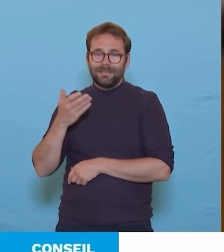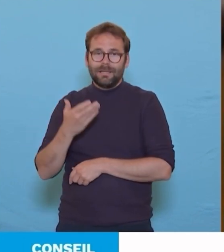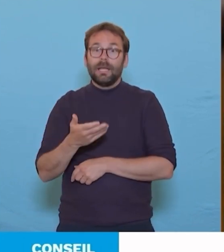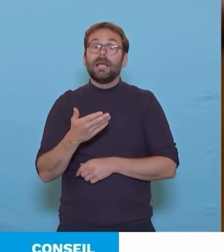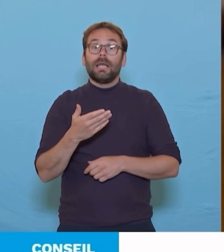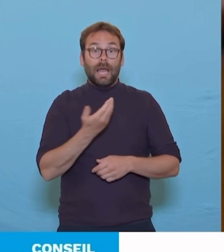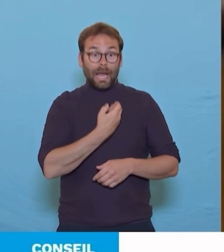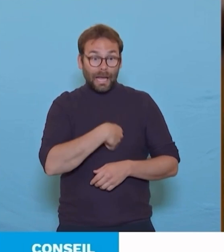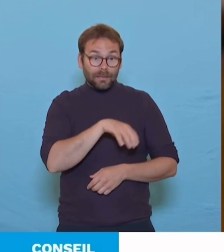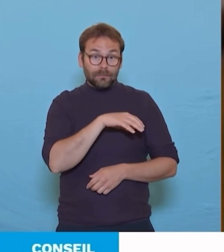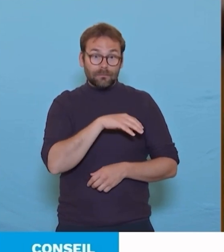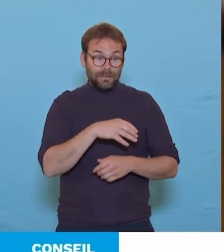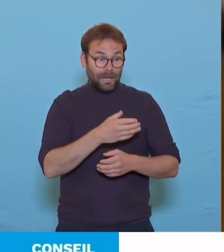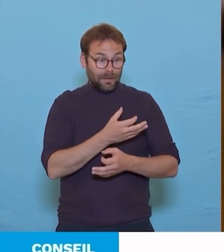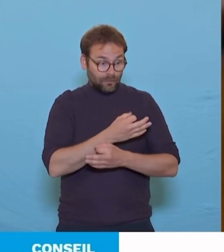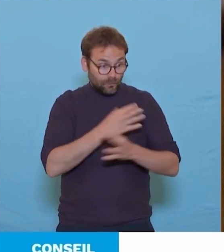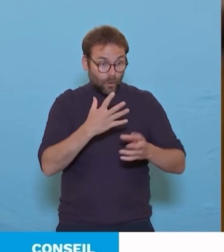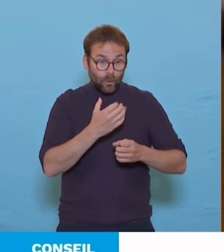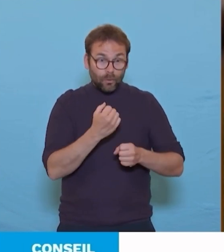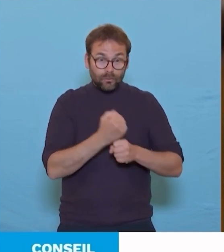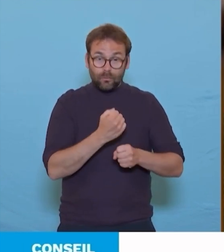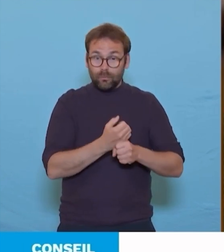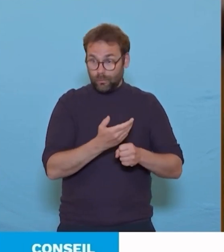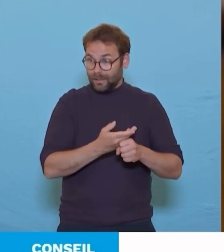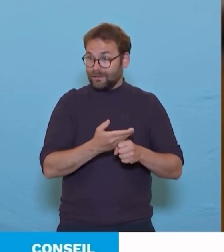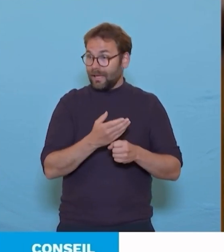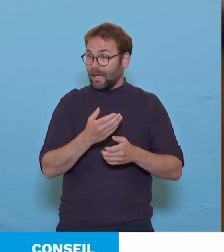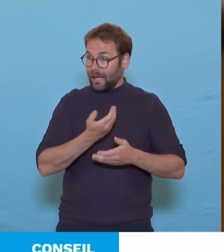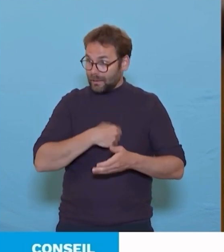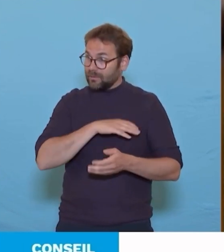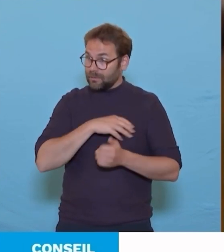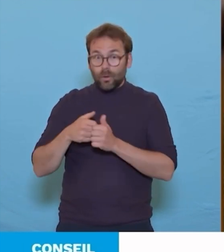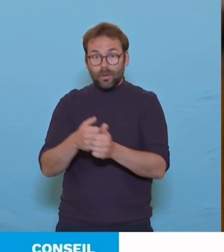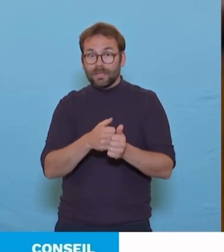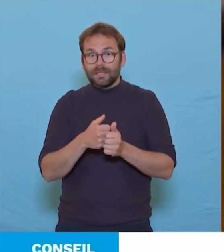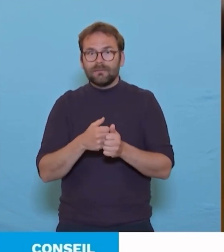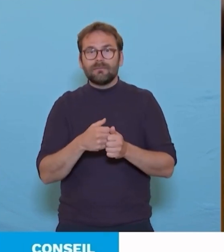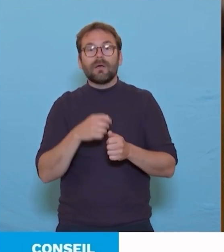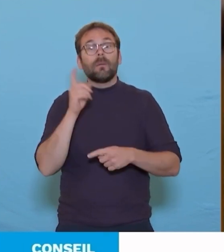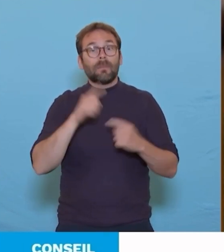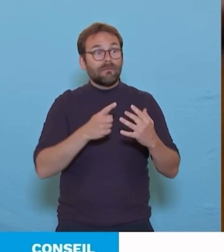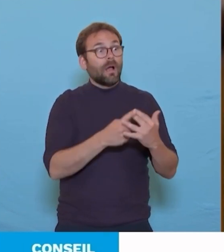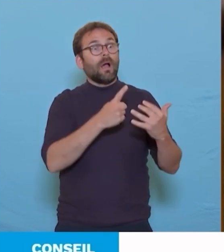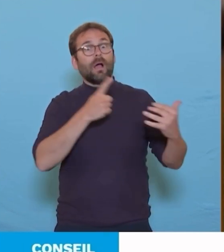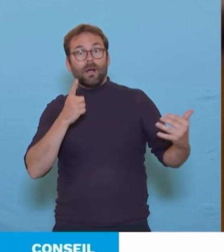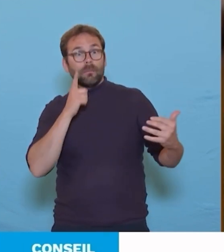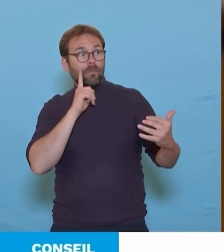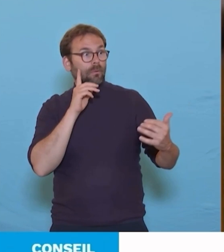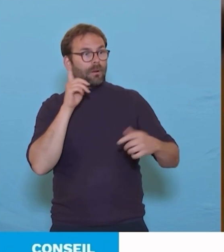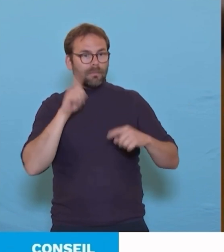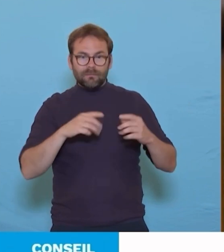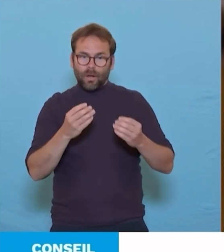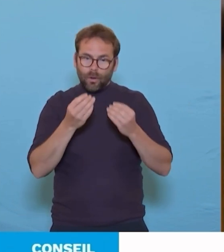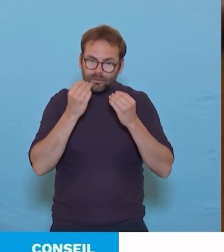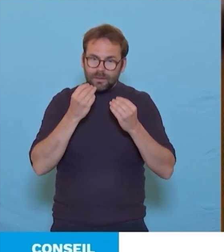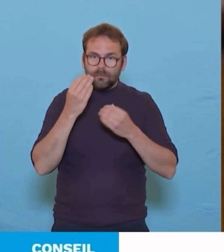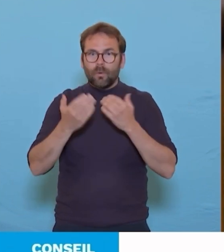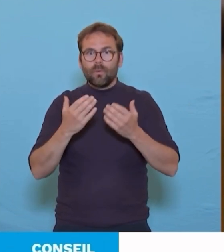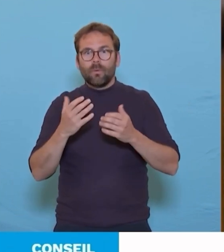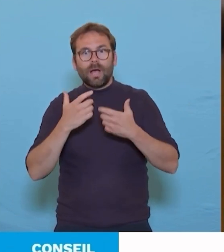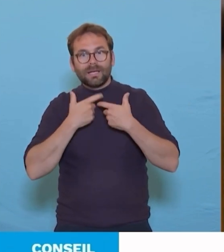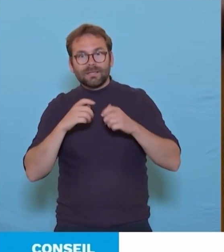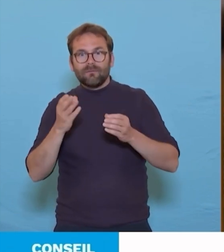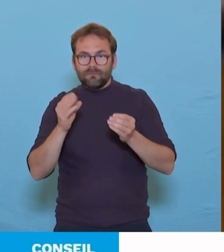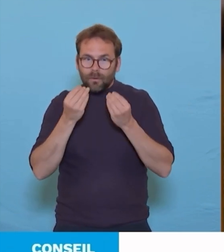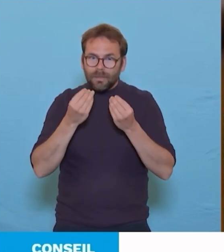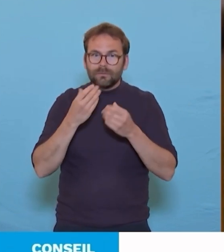collective. Les personnes durablement éloignées de l'emploi le sont, car les inégalités face à l'enseignement, à l'accès aux formations, à